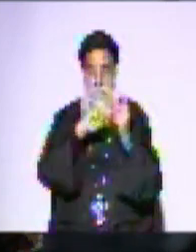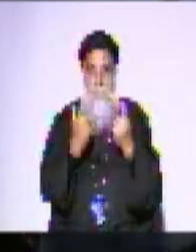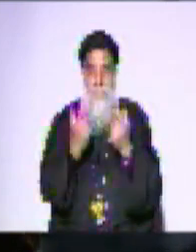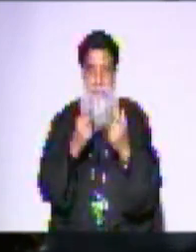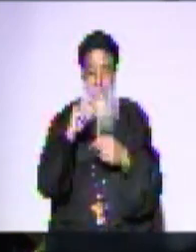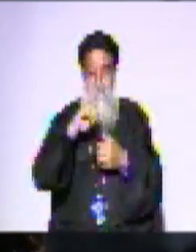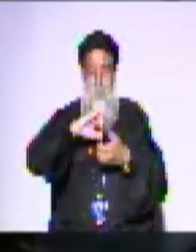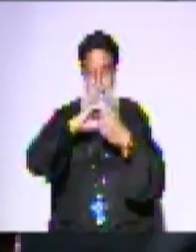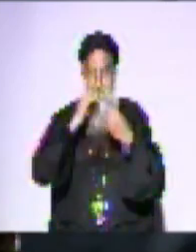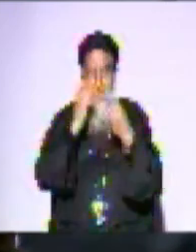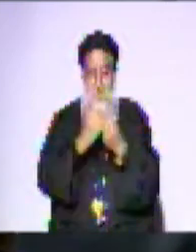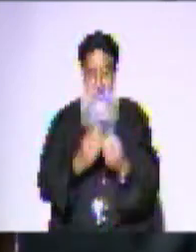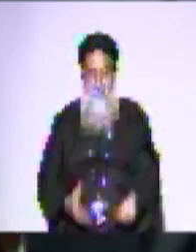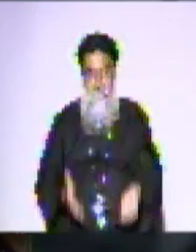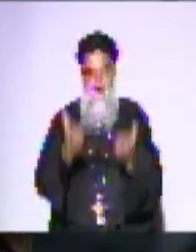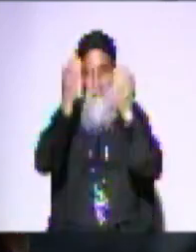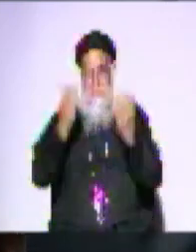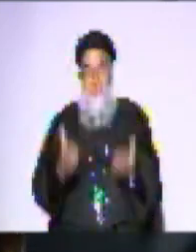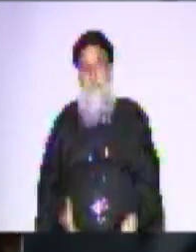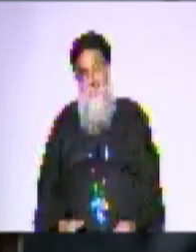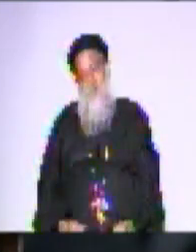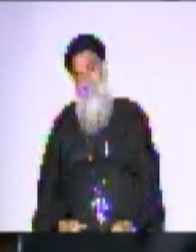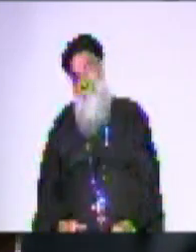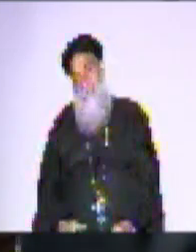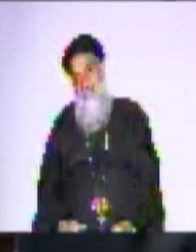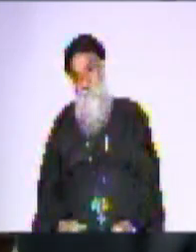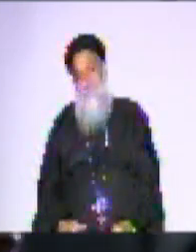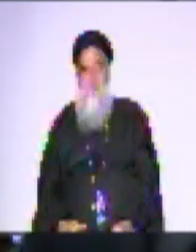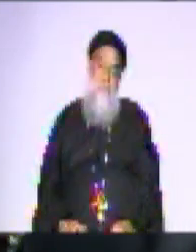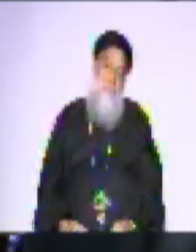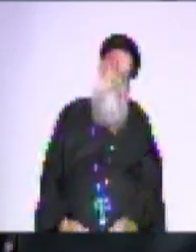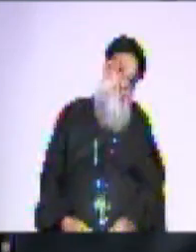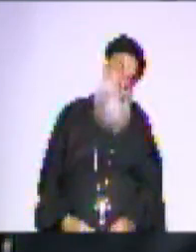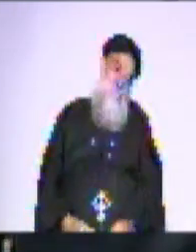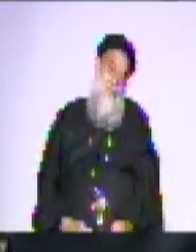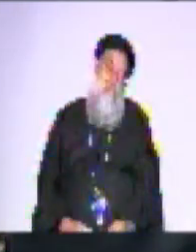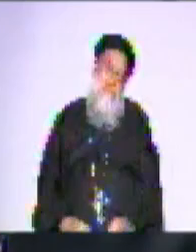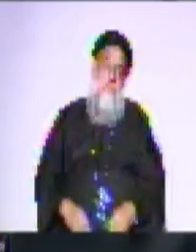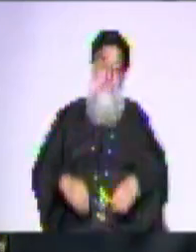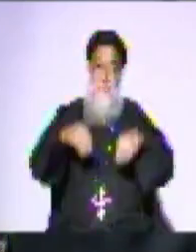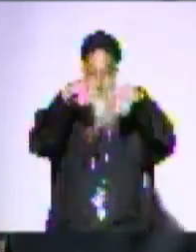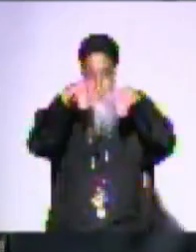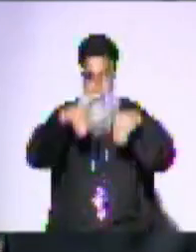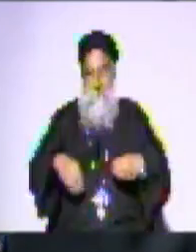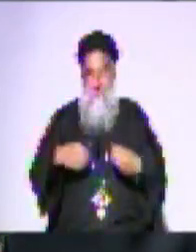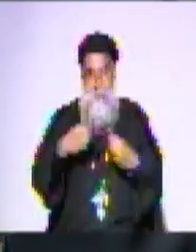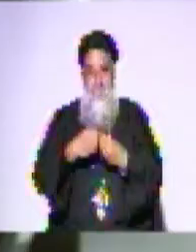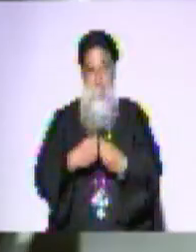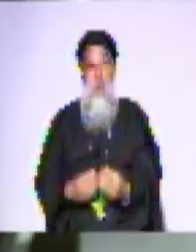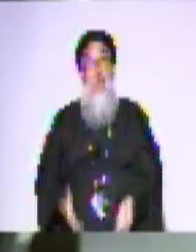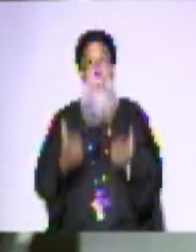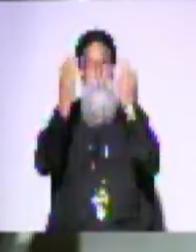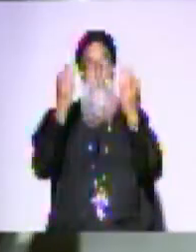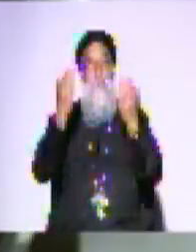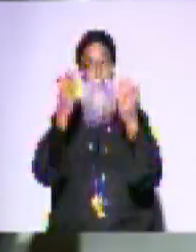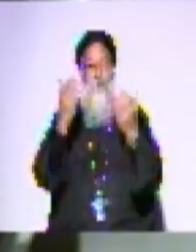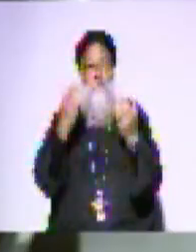ارتباط المعمودية بالقيامة، فنيافتك تربط لنا بين المعمودية والقيامة. ما هو إذا